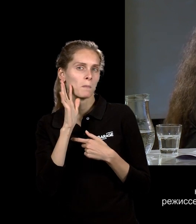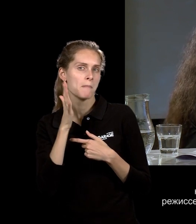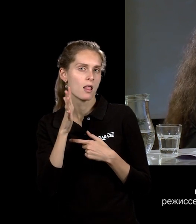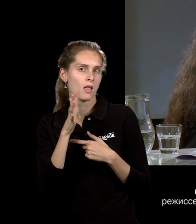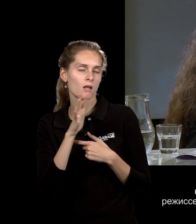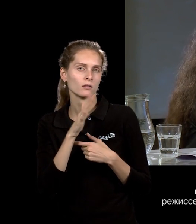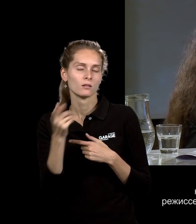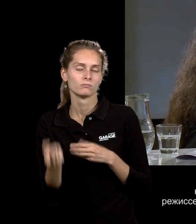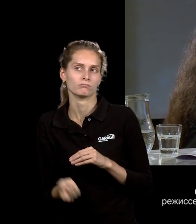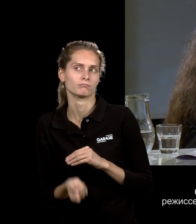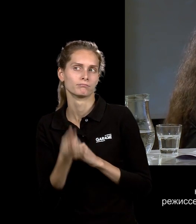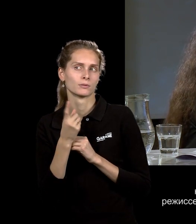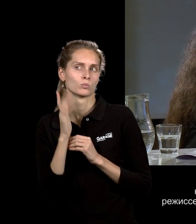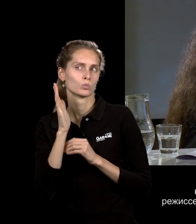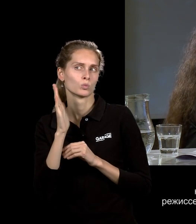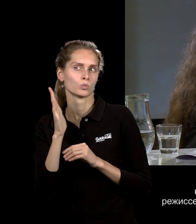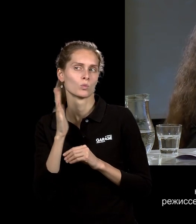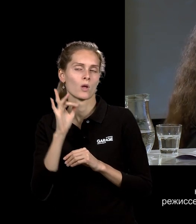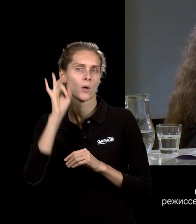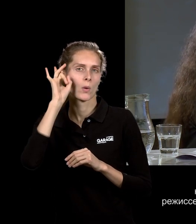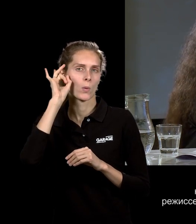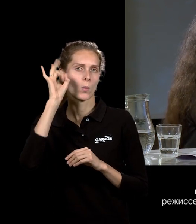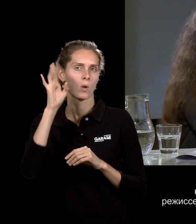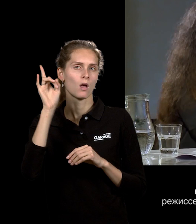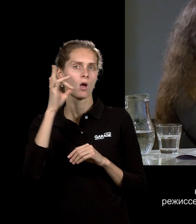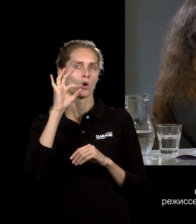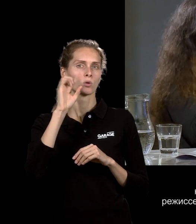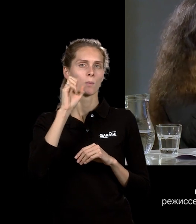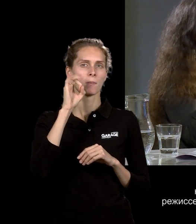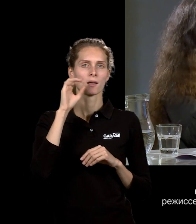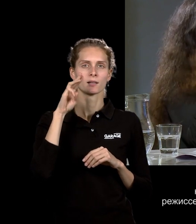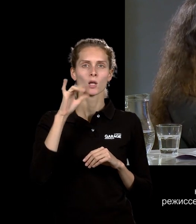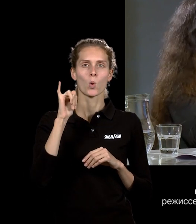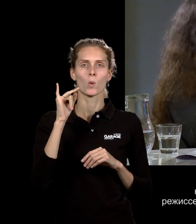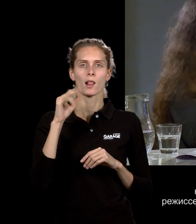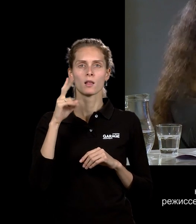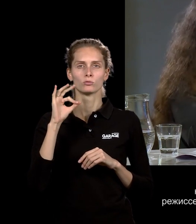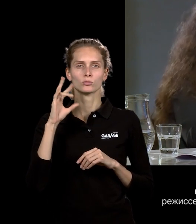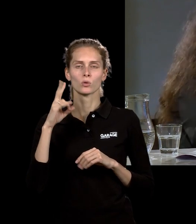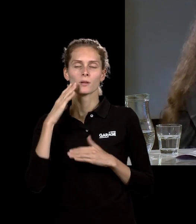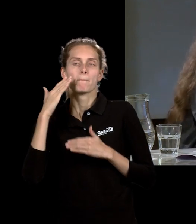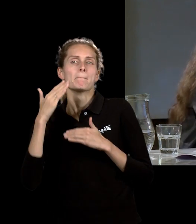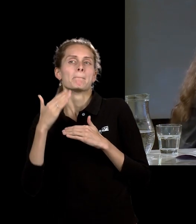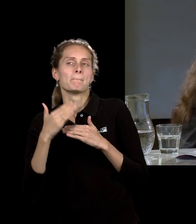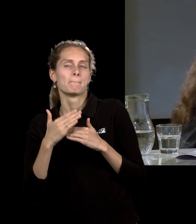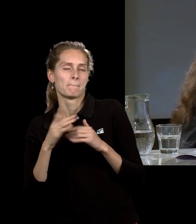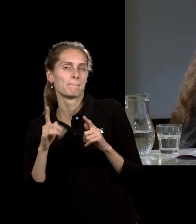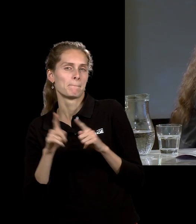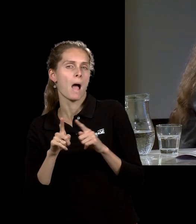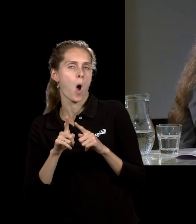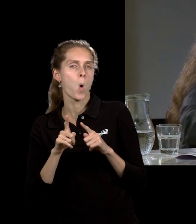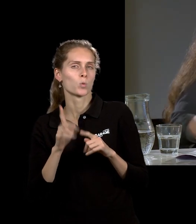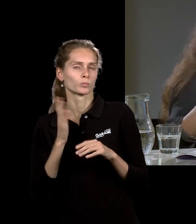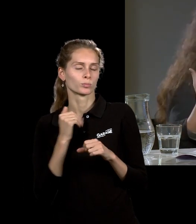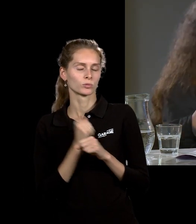делать такой ныне прославленный американский режиссер Роберт Уилсон. Это очень близкий сценический язык. Собственно,